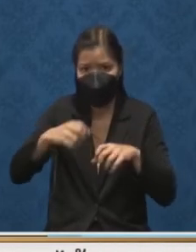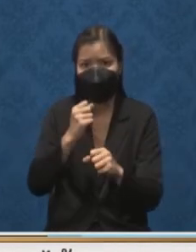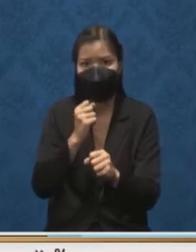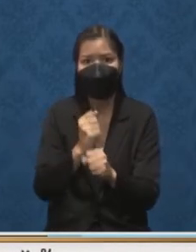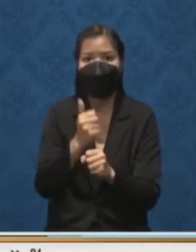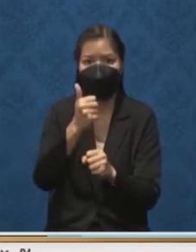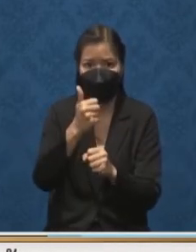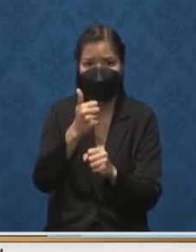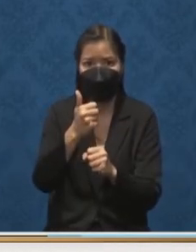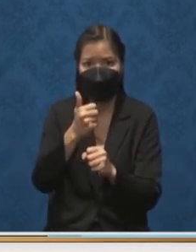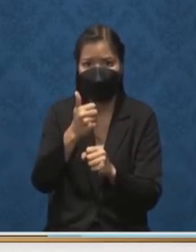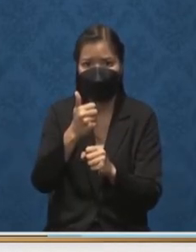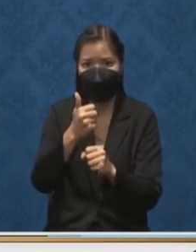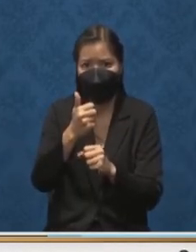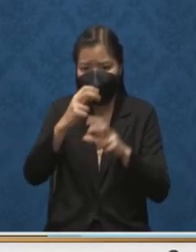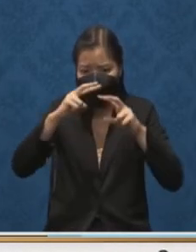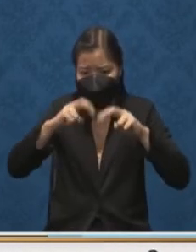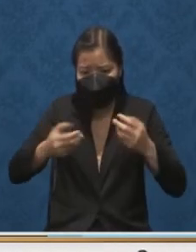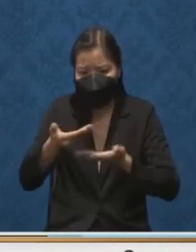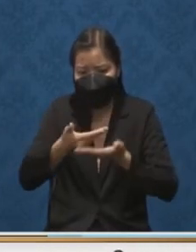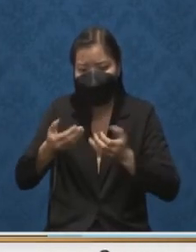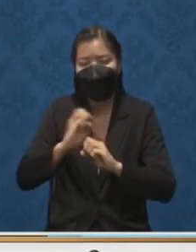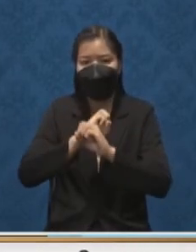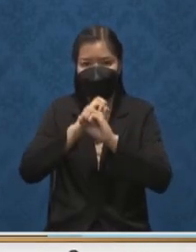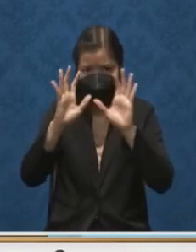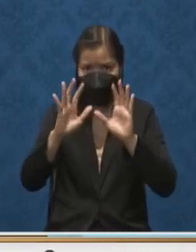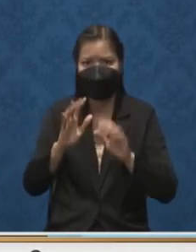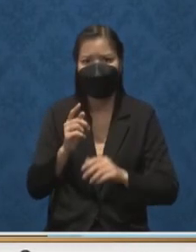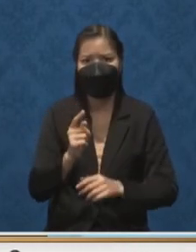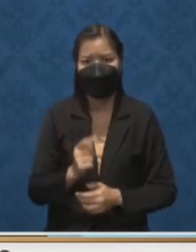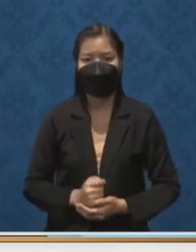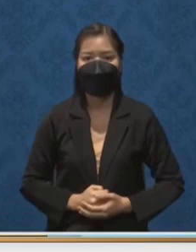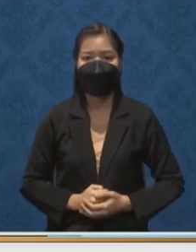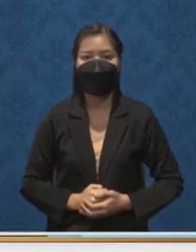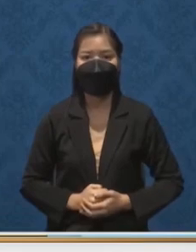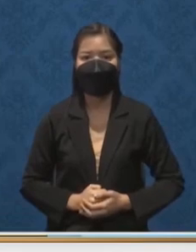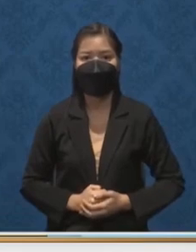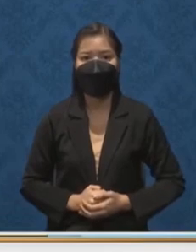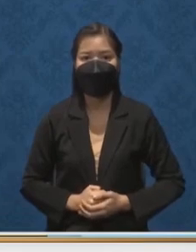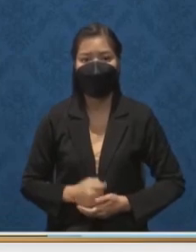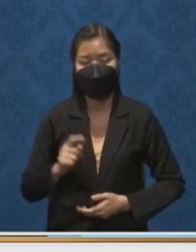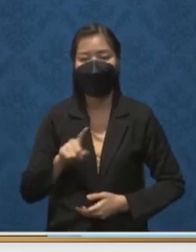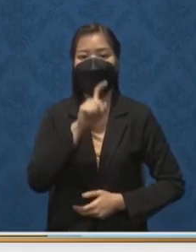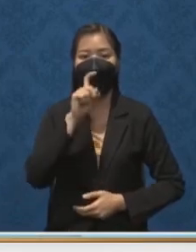บ กำลับได้อย่โรงใสทำไมไม่ทำครับก็ตงคถามประมาณนี้ครัขอบคุครัท่าน ตKit